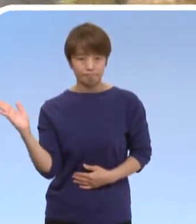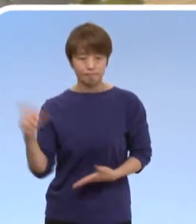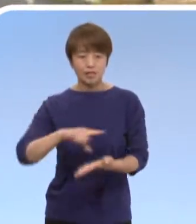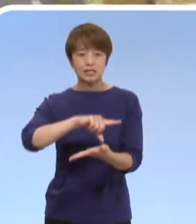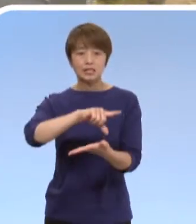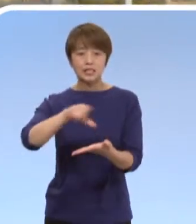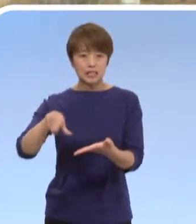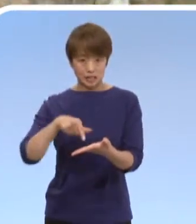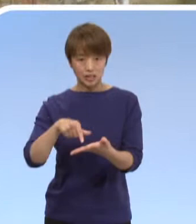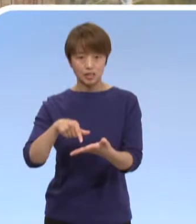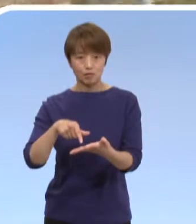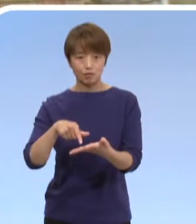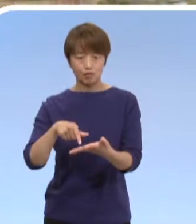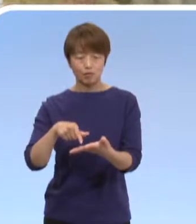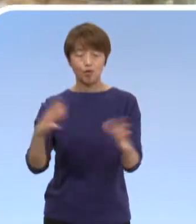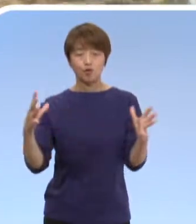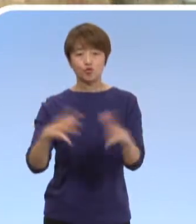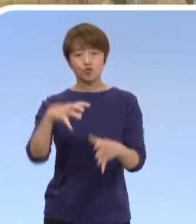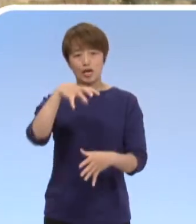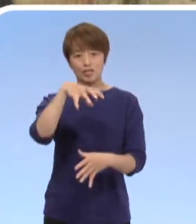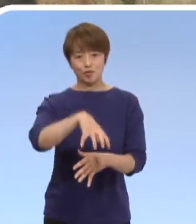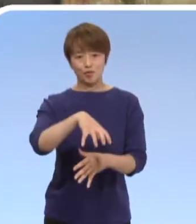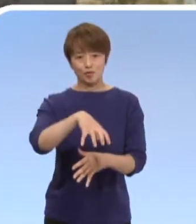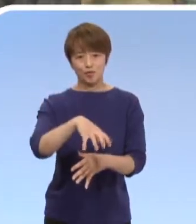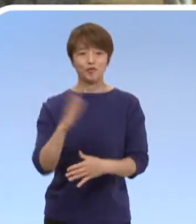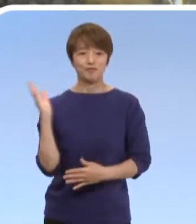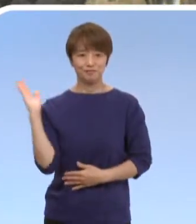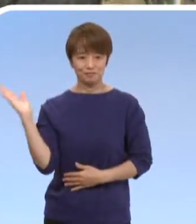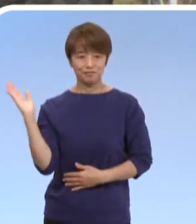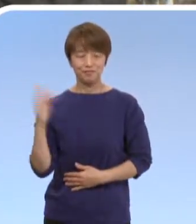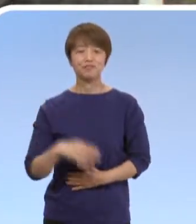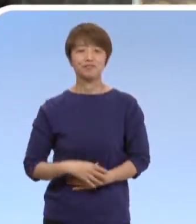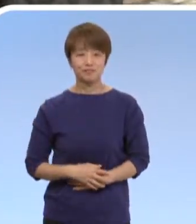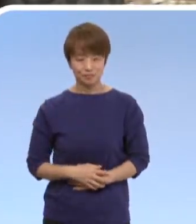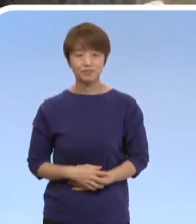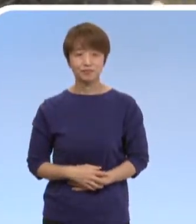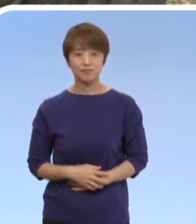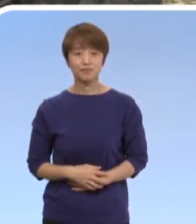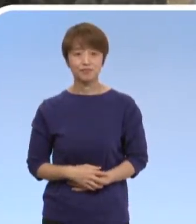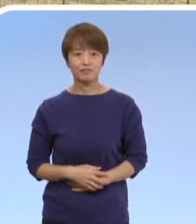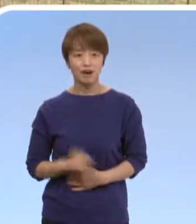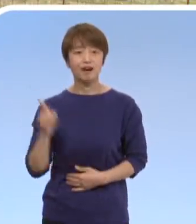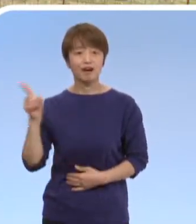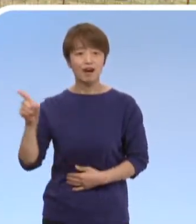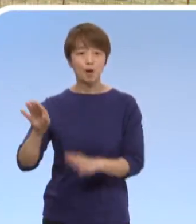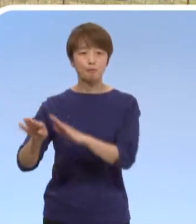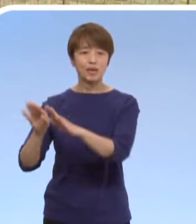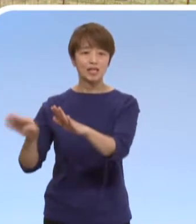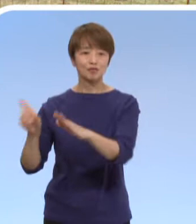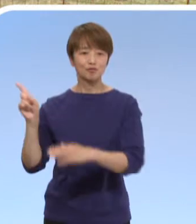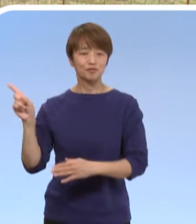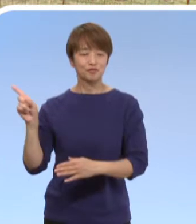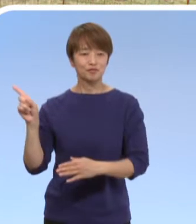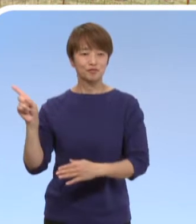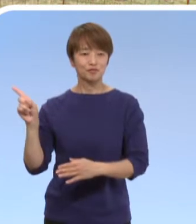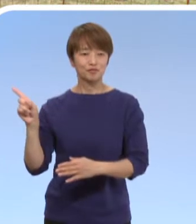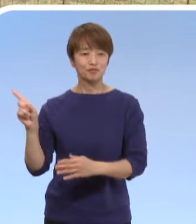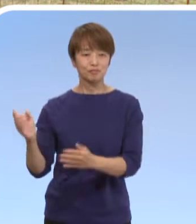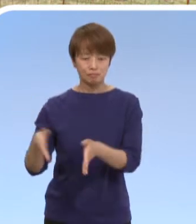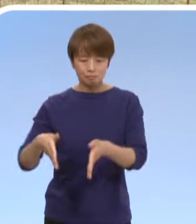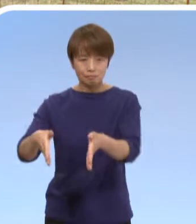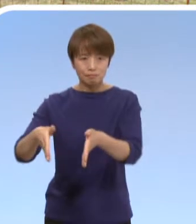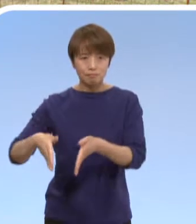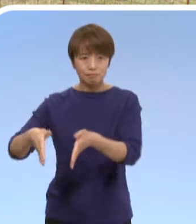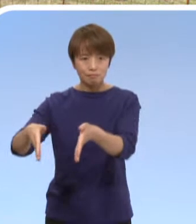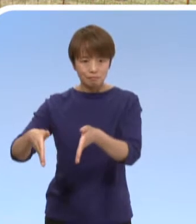はい、ここの地域のここ集会所になるんですけども、 ここが集会所、はい、奥にありました、はい、で手